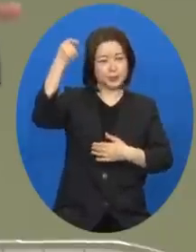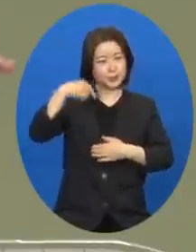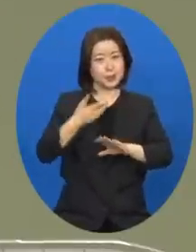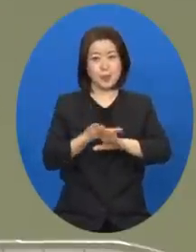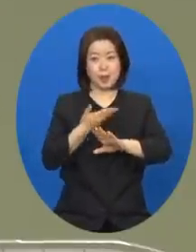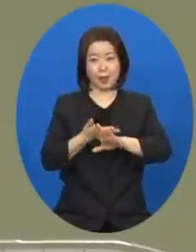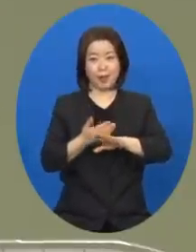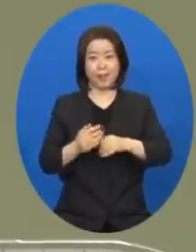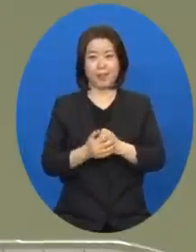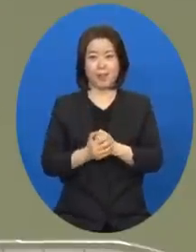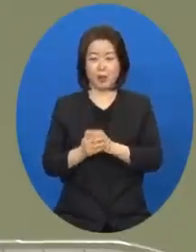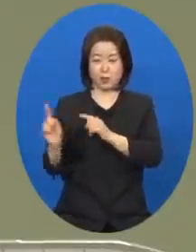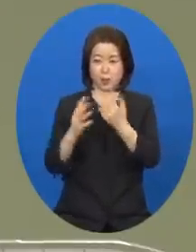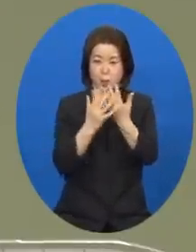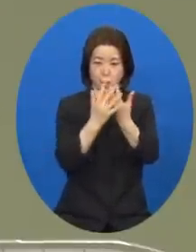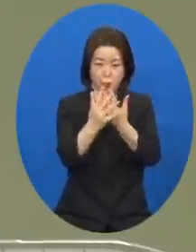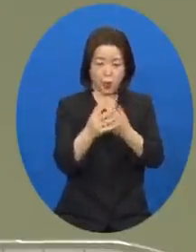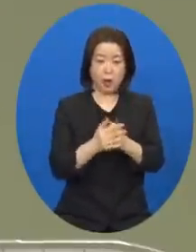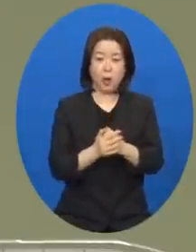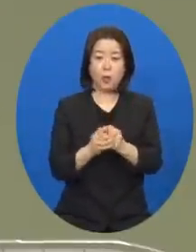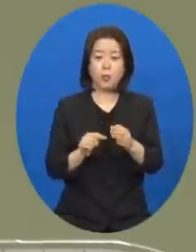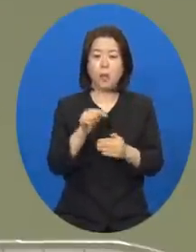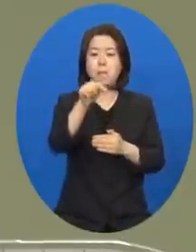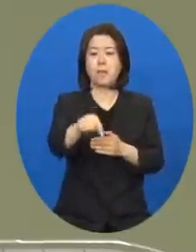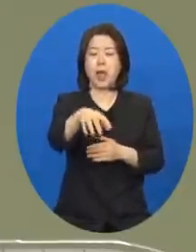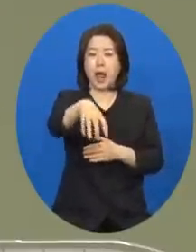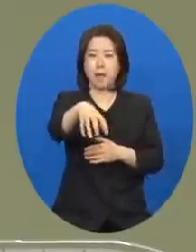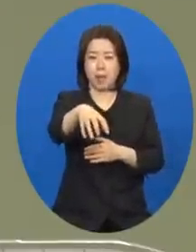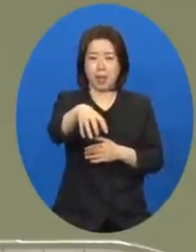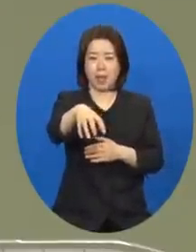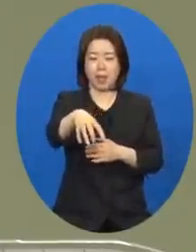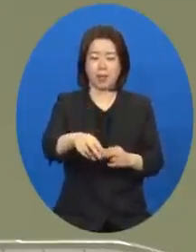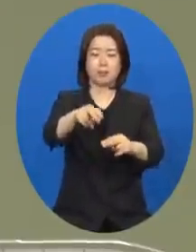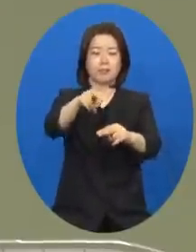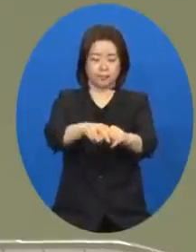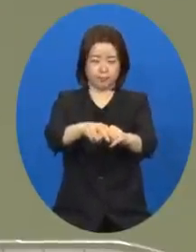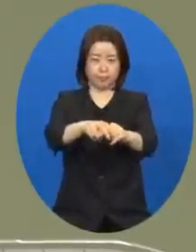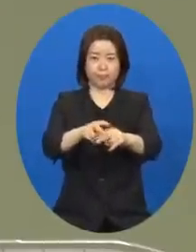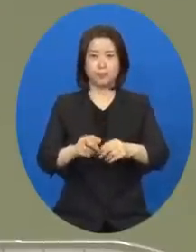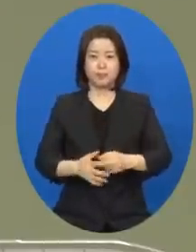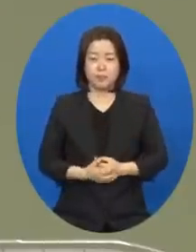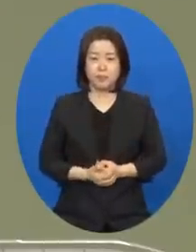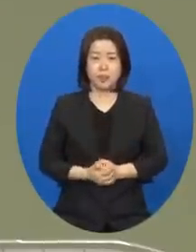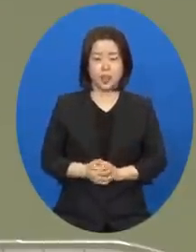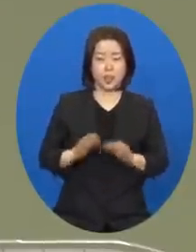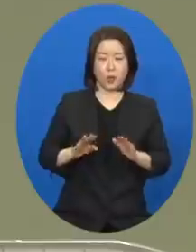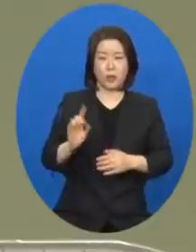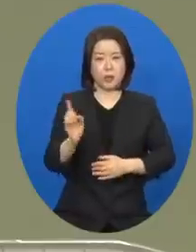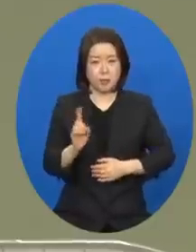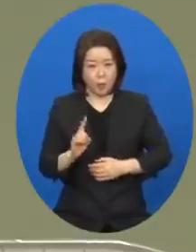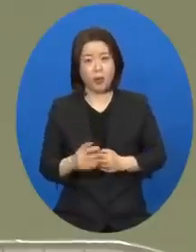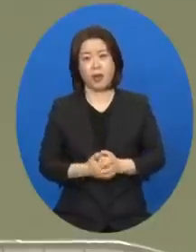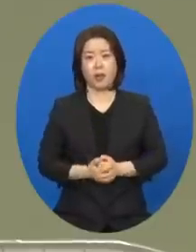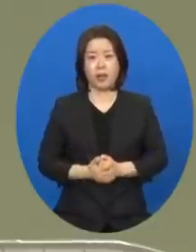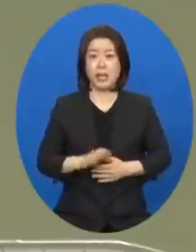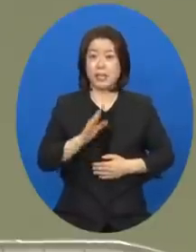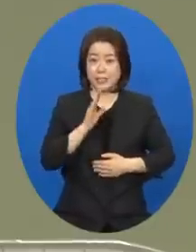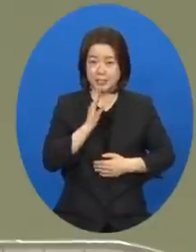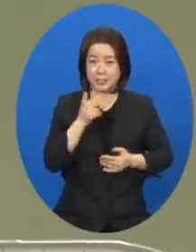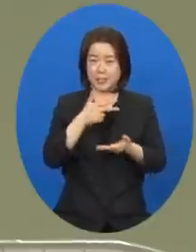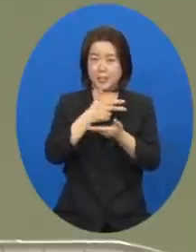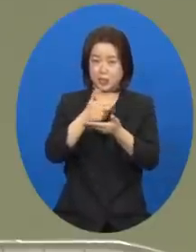그 집회장 맨 앞에 나왔습니다. 거기에 앉았어요. 오늘은 뭔가 진짜